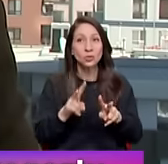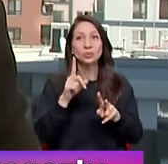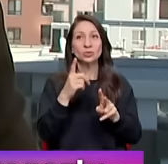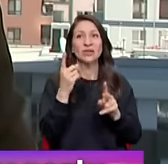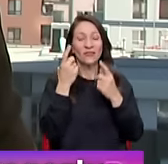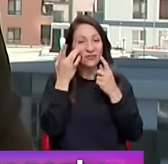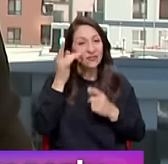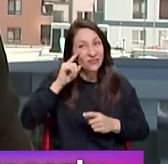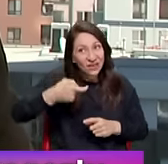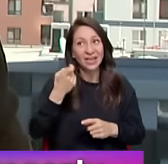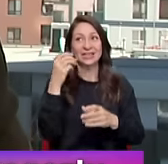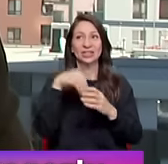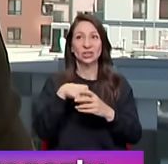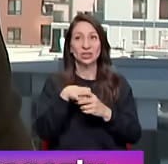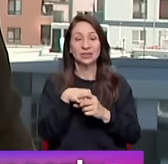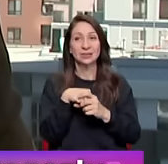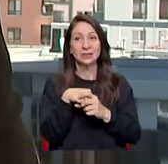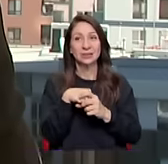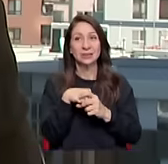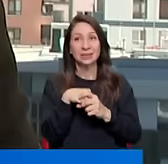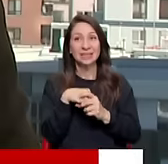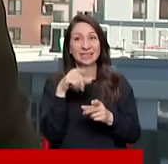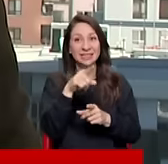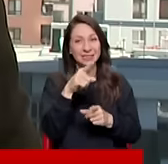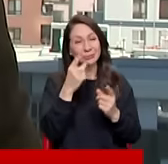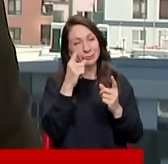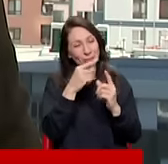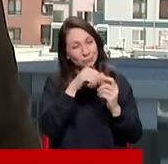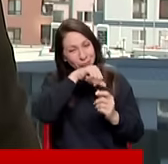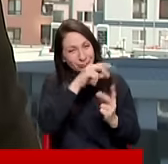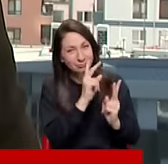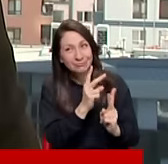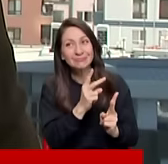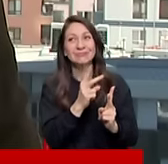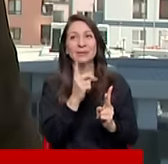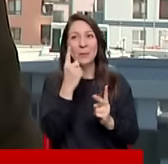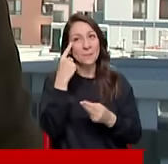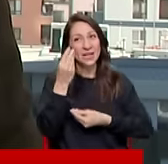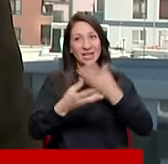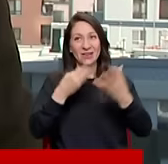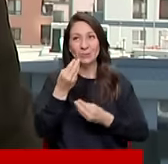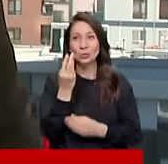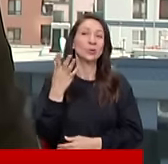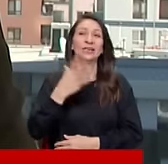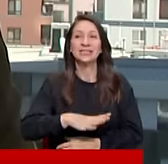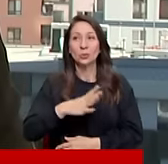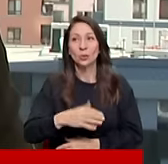ilgili farkındalık oluşturmak üzere de sizin de sayenizde bir bilgilendirme yapmayı çok arzu ediyoruz.